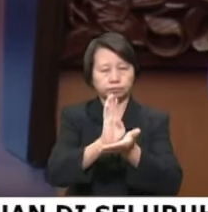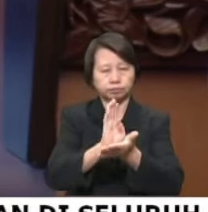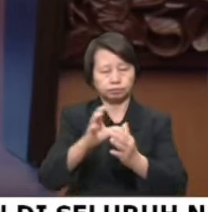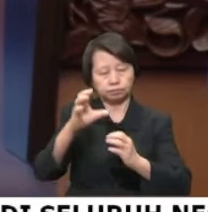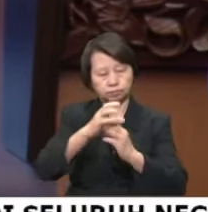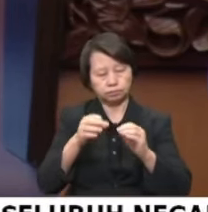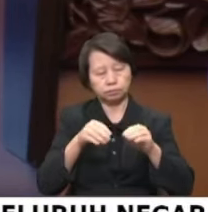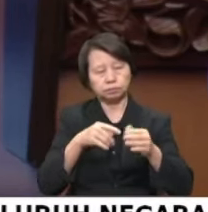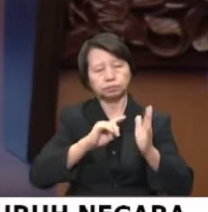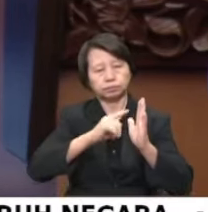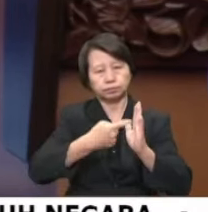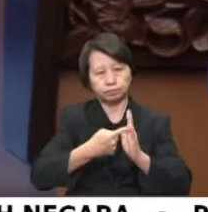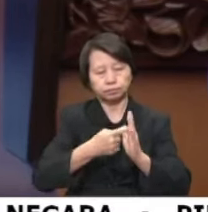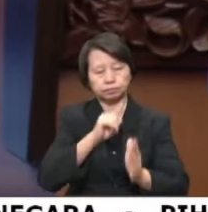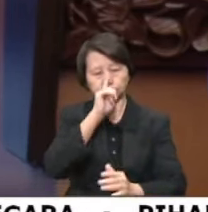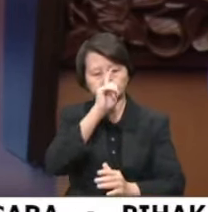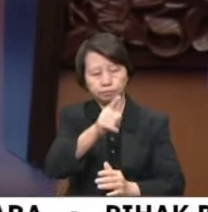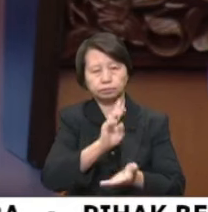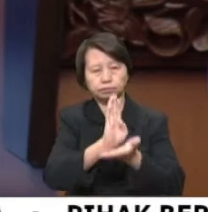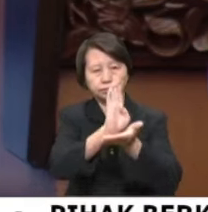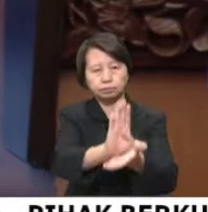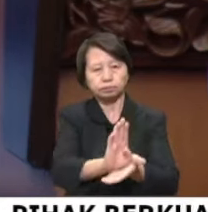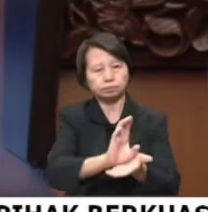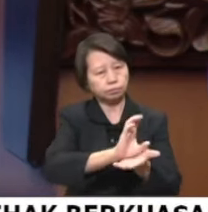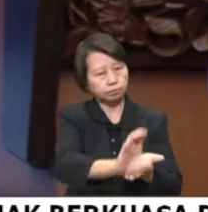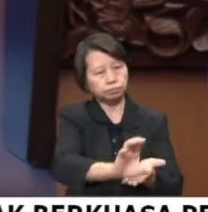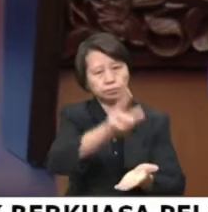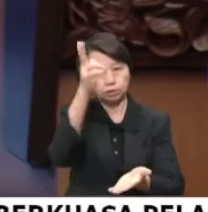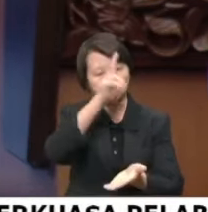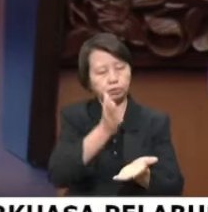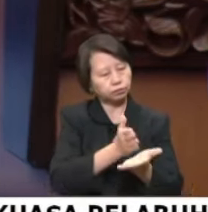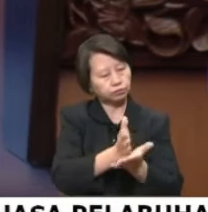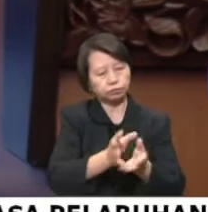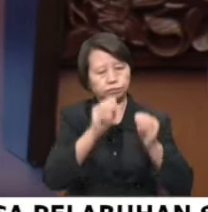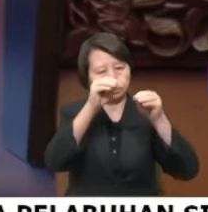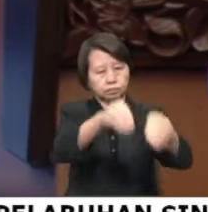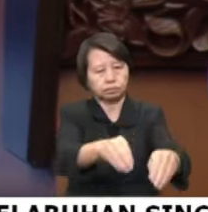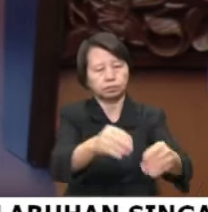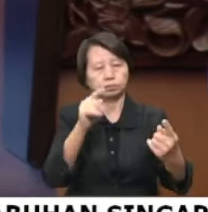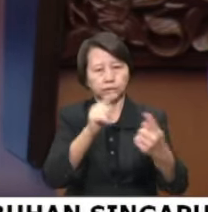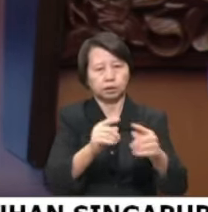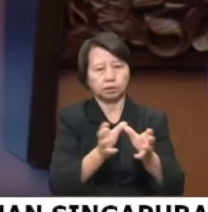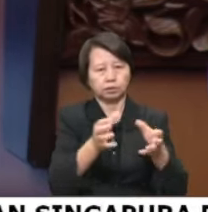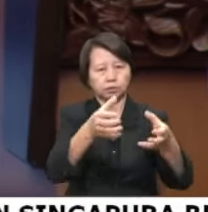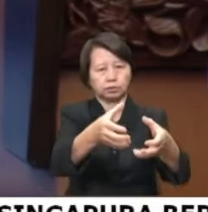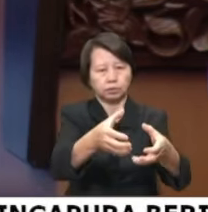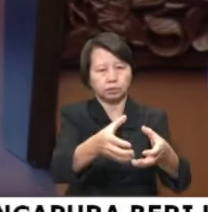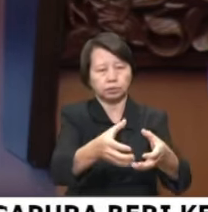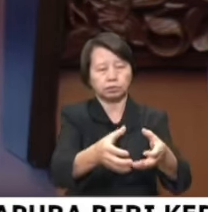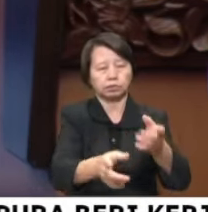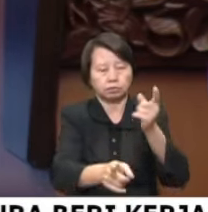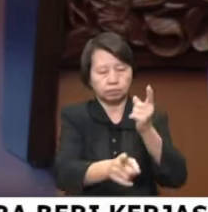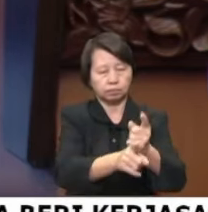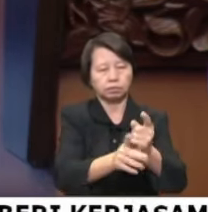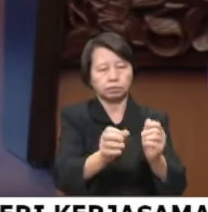bersasar dilancarkan dalam memastikan bantuan tunai kerajaan terus disalurkan kepada golongan rentan dan